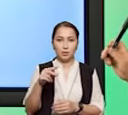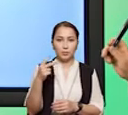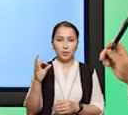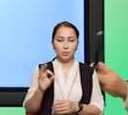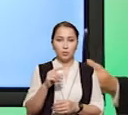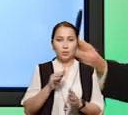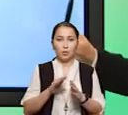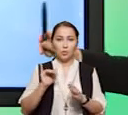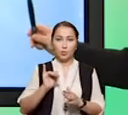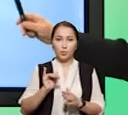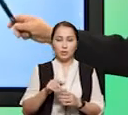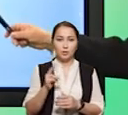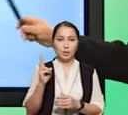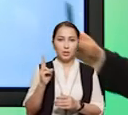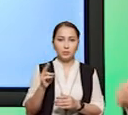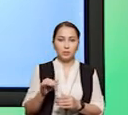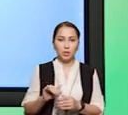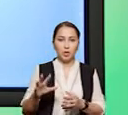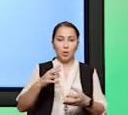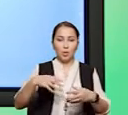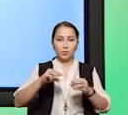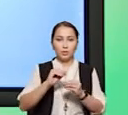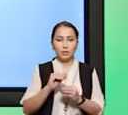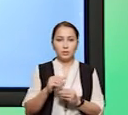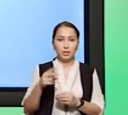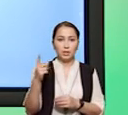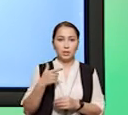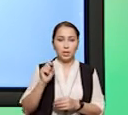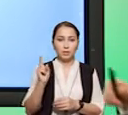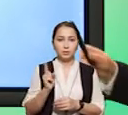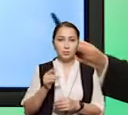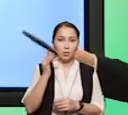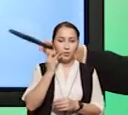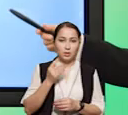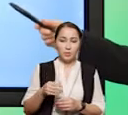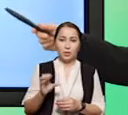ko'paytirilgan kelvin. R universal gaz doimiysini son qiymati